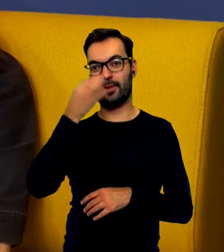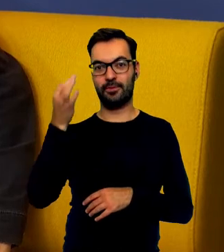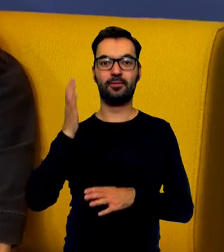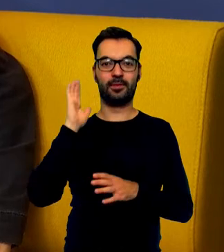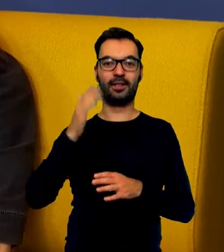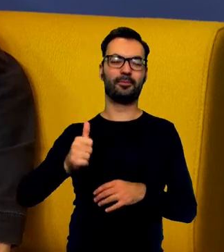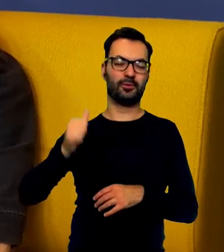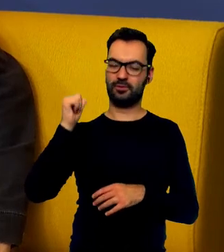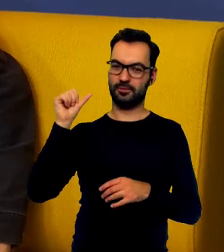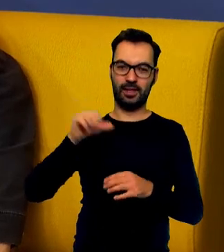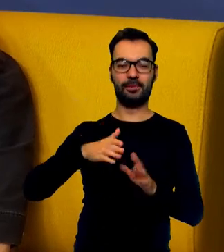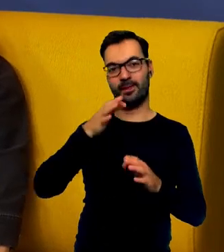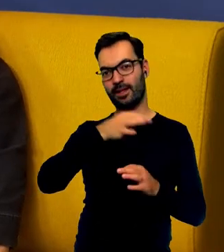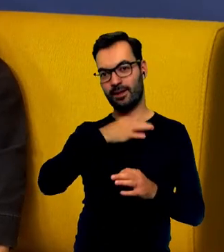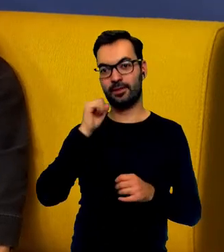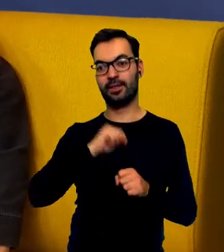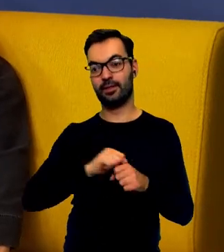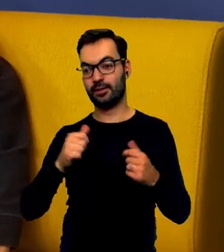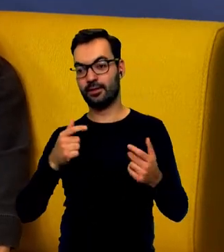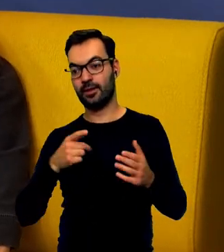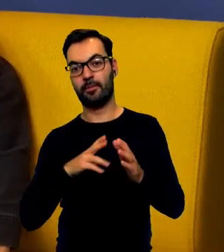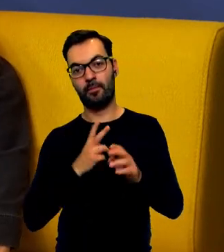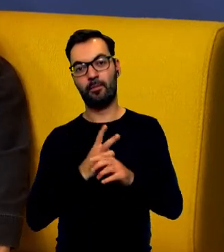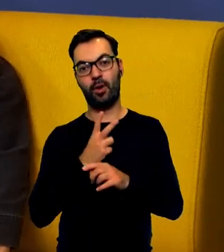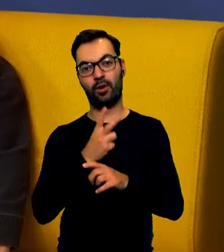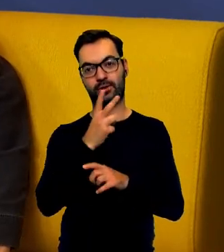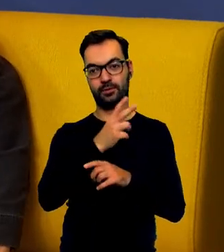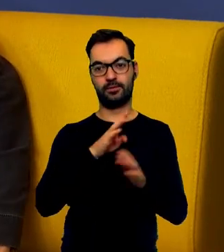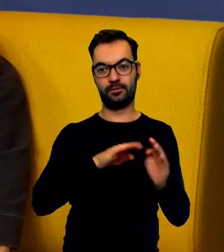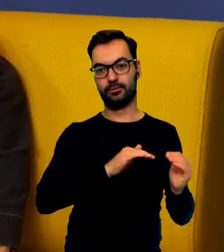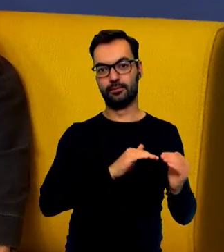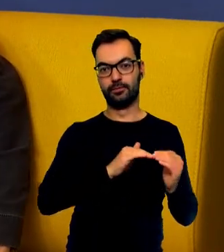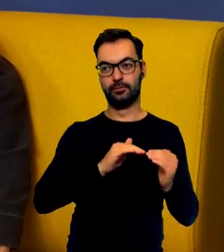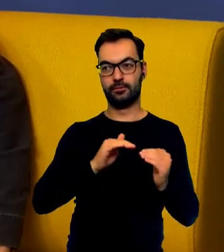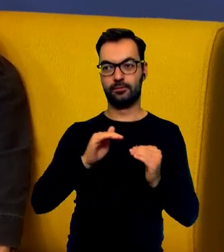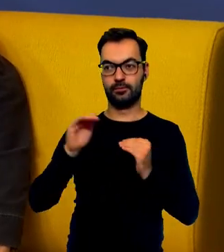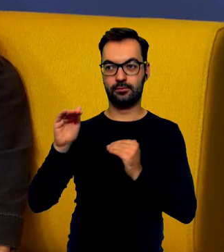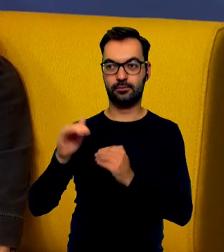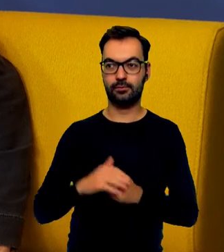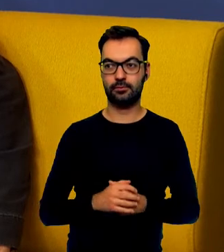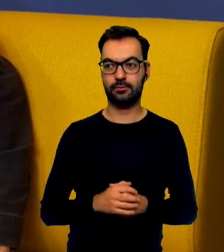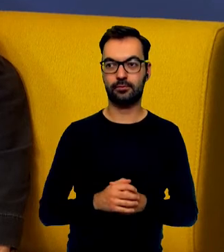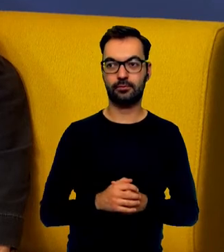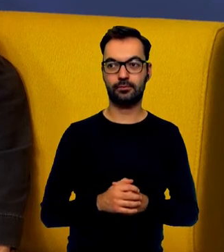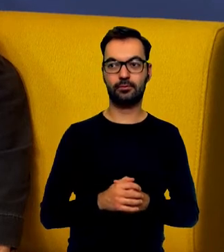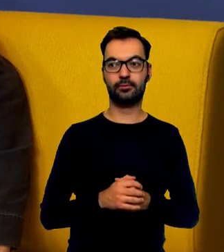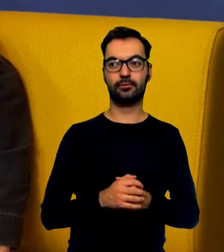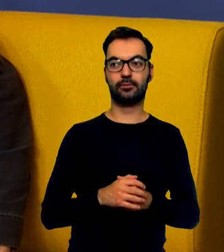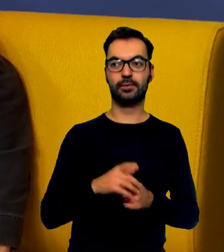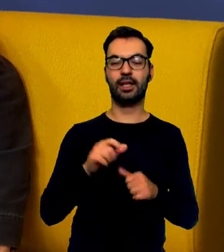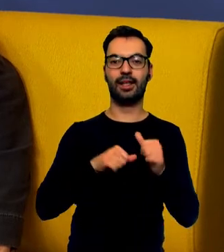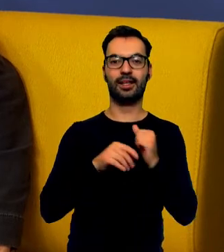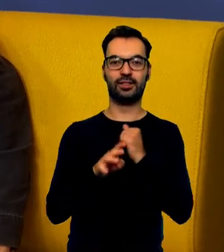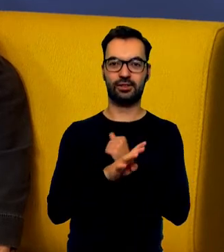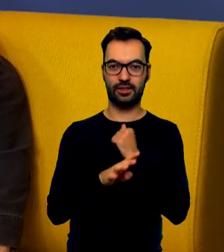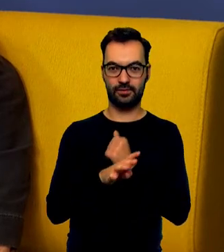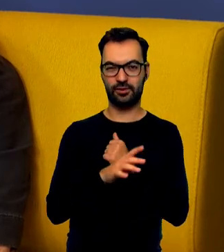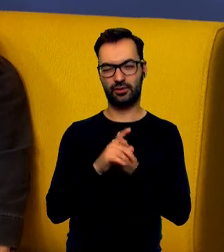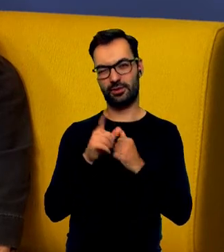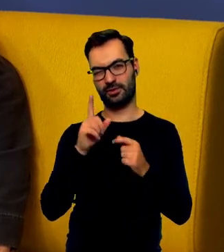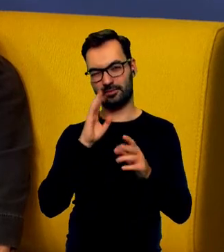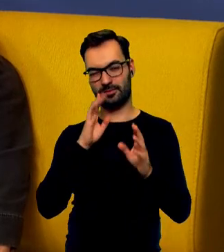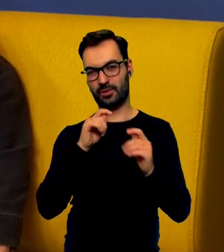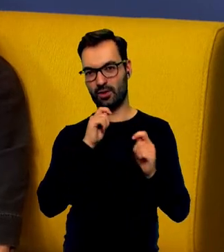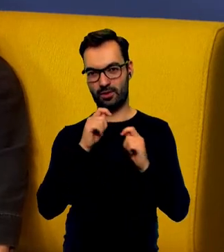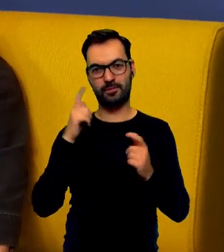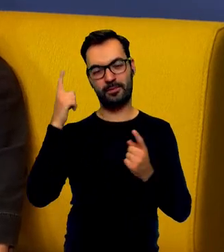niż przeszłość, że istnieje jakiś taki postęp linearny, to też w tych wszystkich takich narracjach z lat 90. czy przełomu